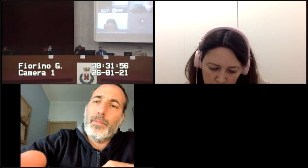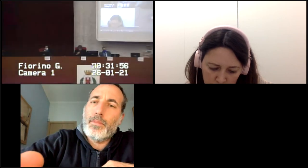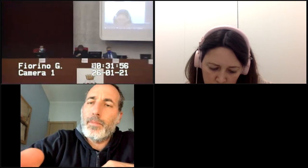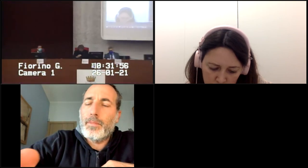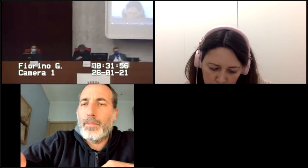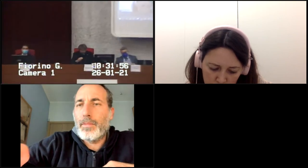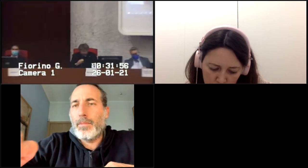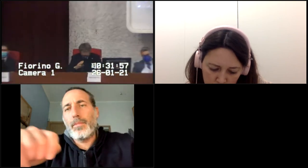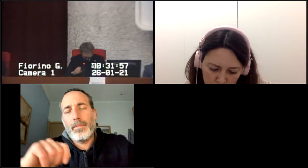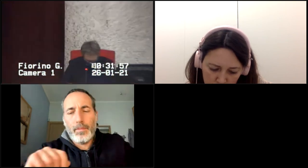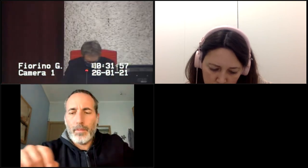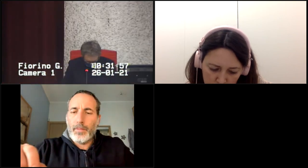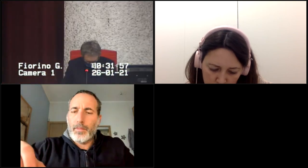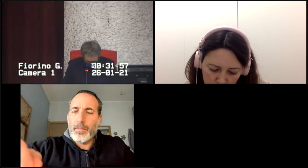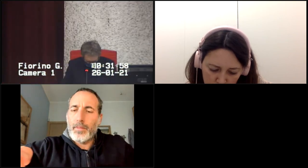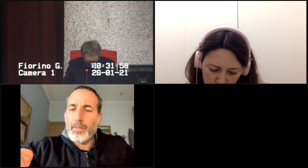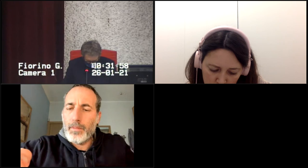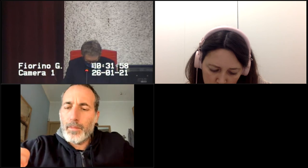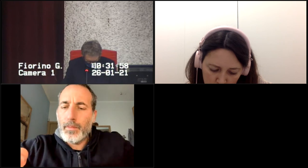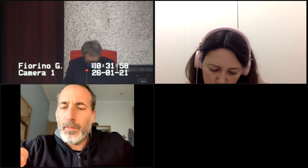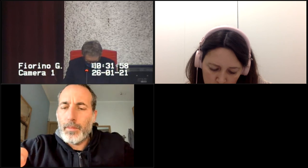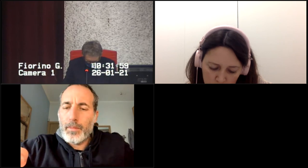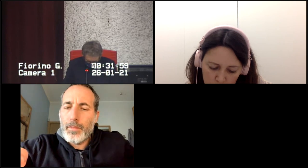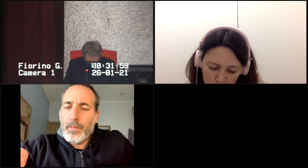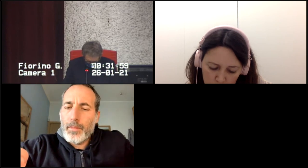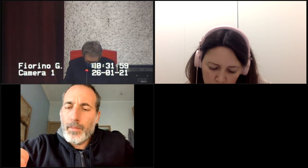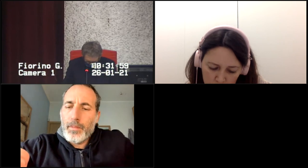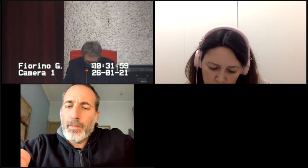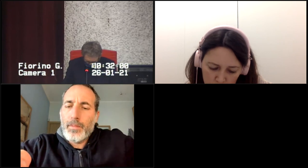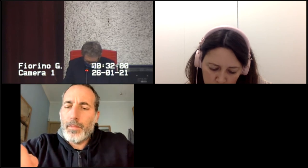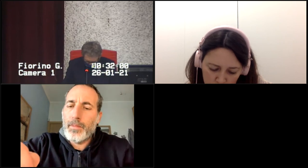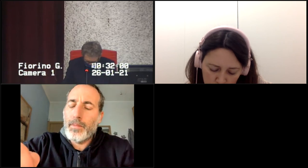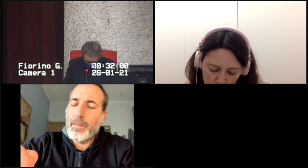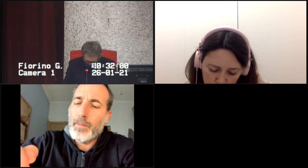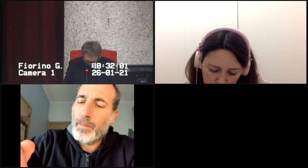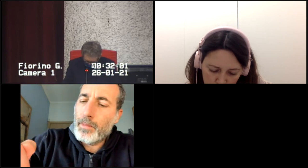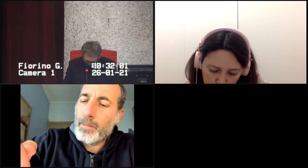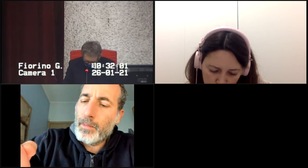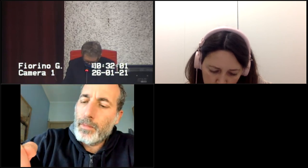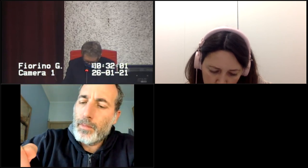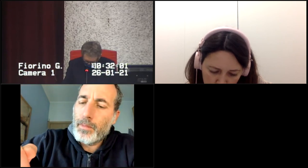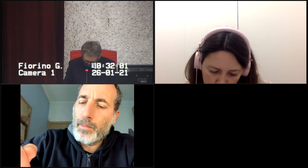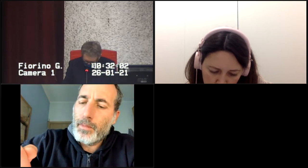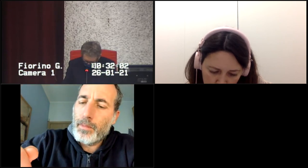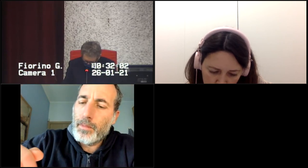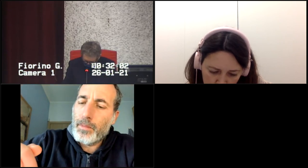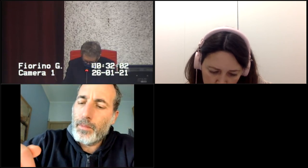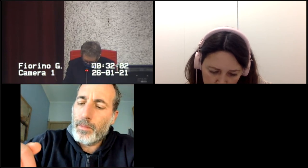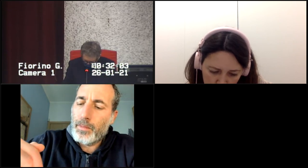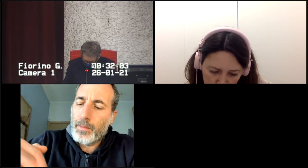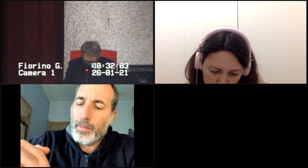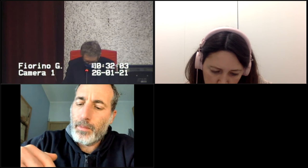Passiamo al verbale di seduta al punto 4, approvazione dei verbali delle sedute consigliari dei